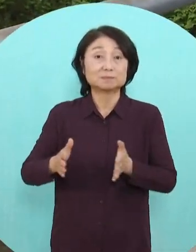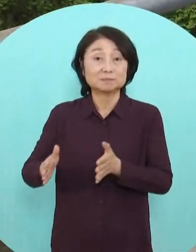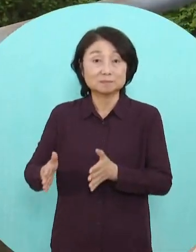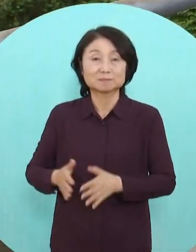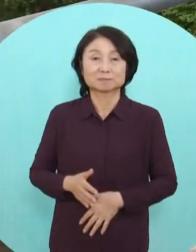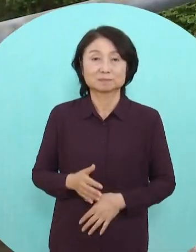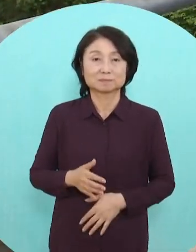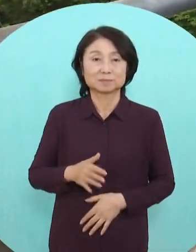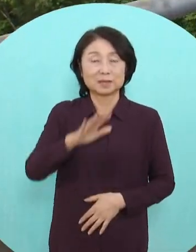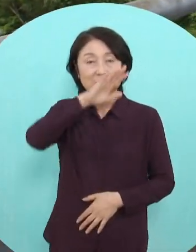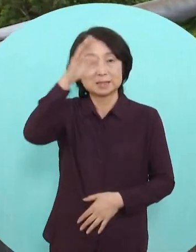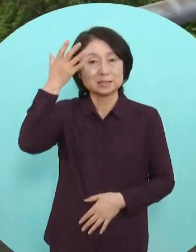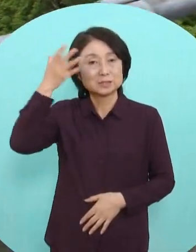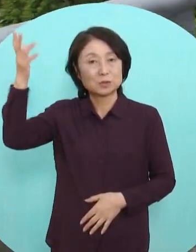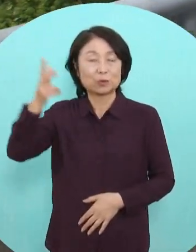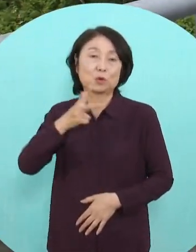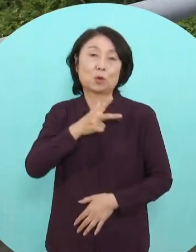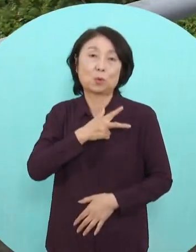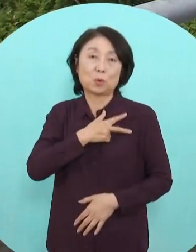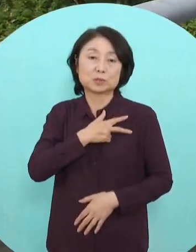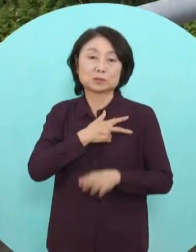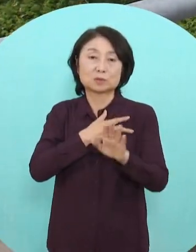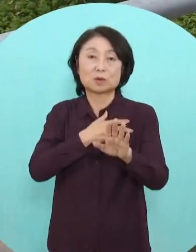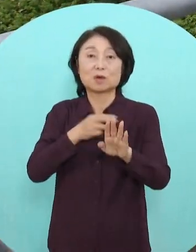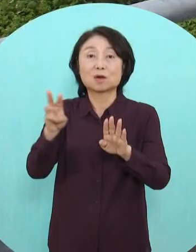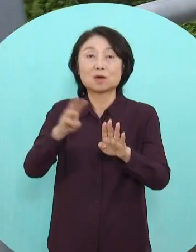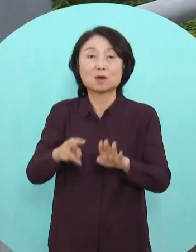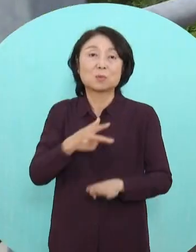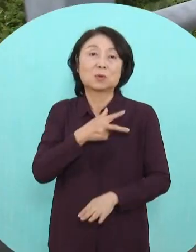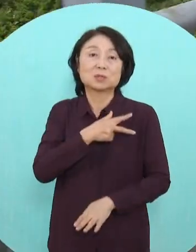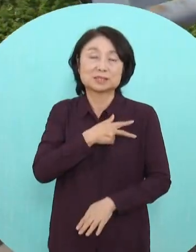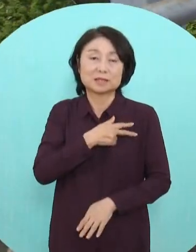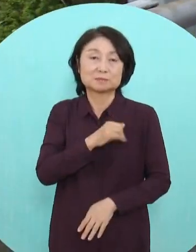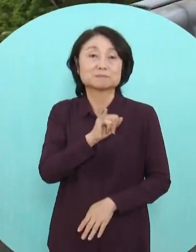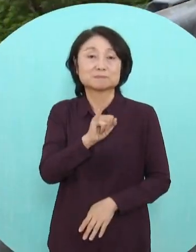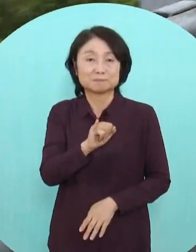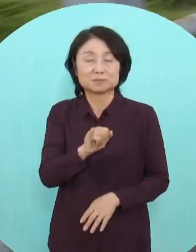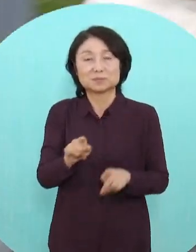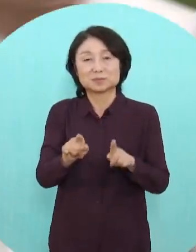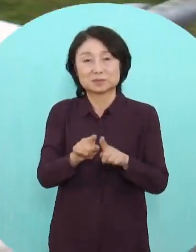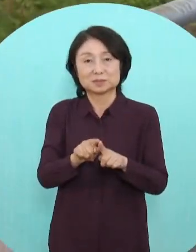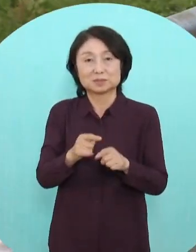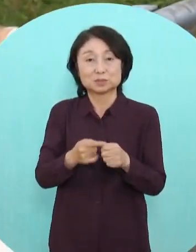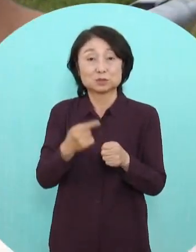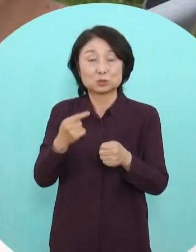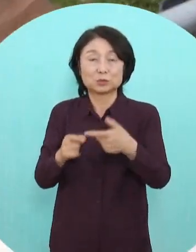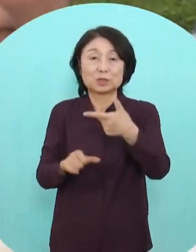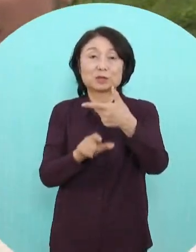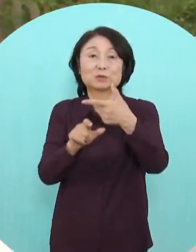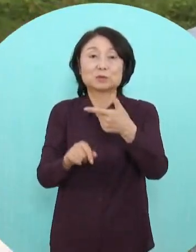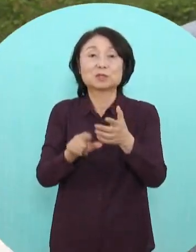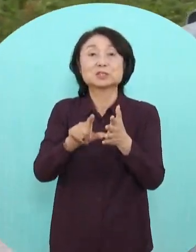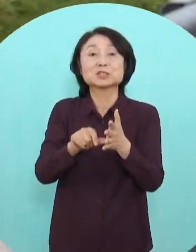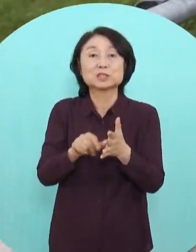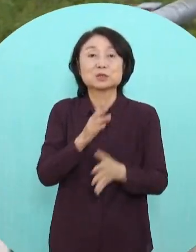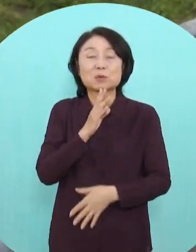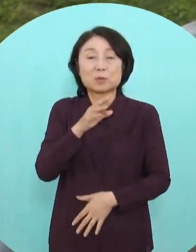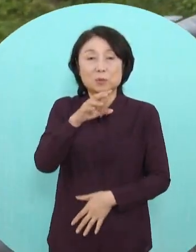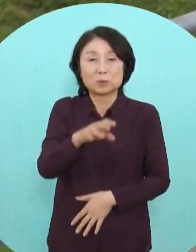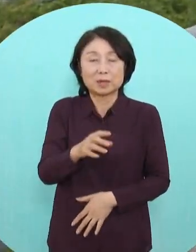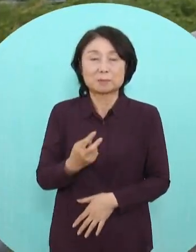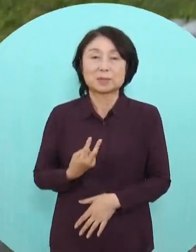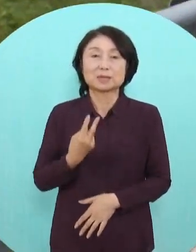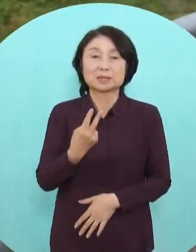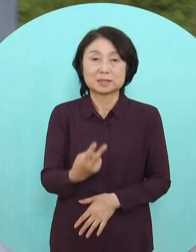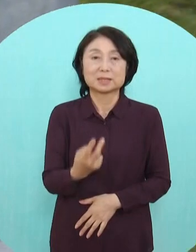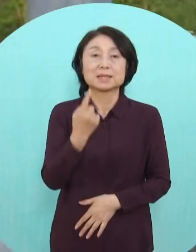それでは気象予報士で防災士の坂本京子さんと去年6月の大雨災害があった現場に行